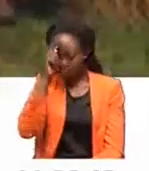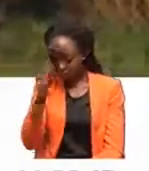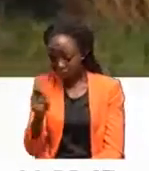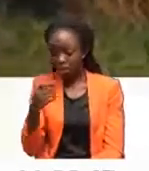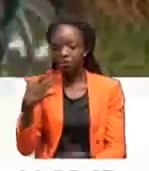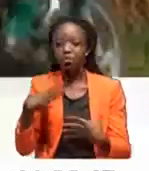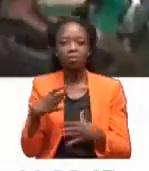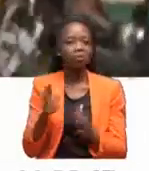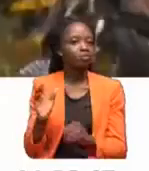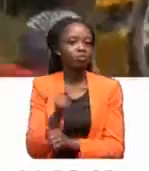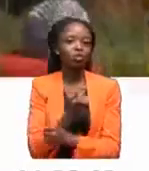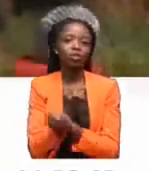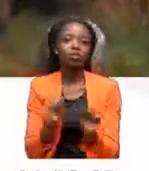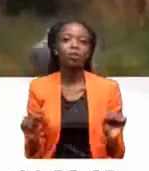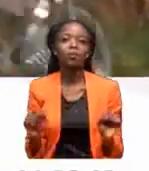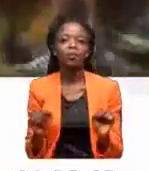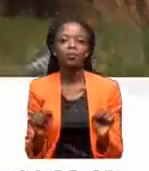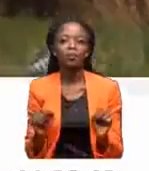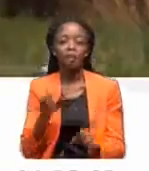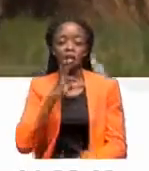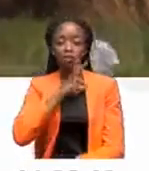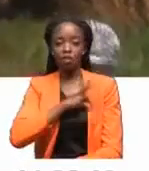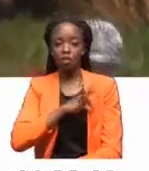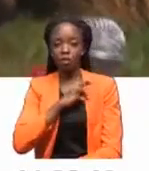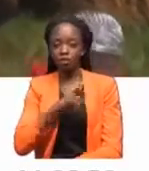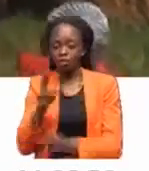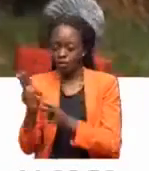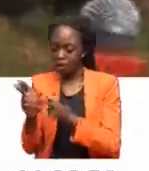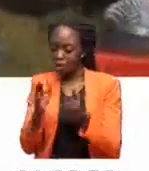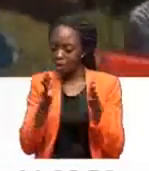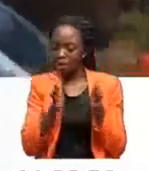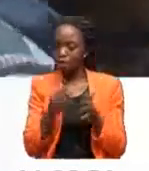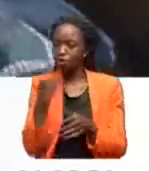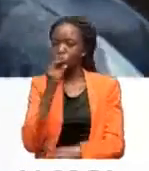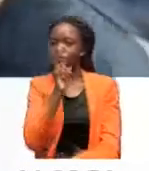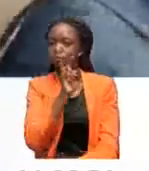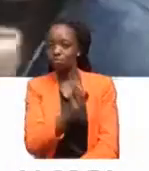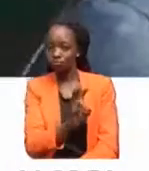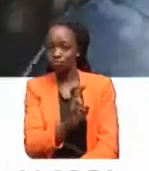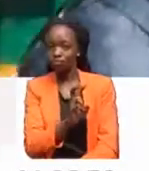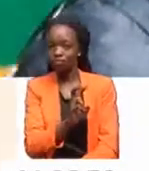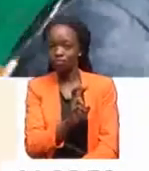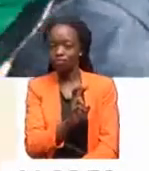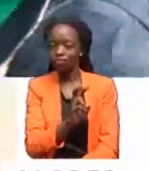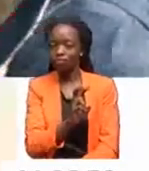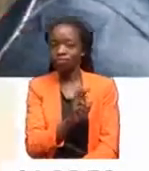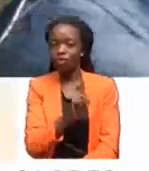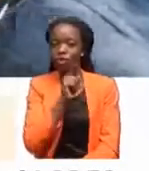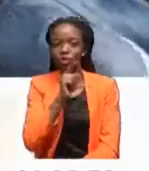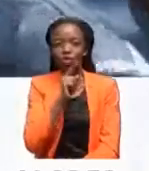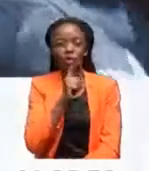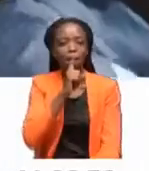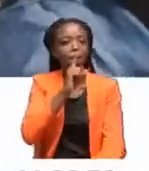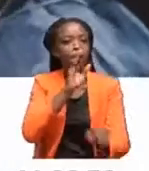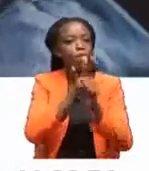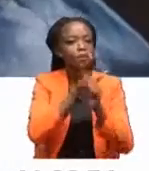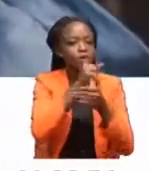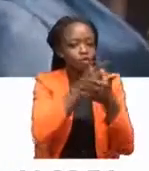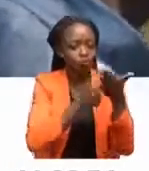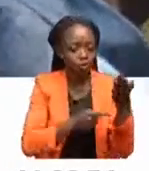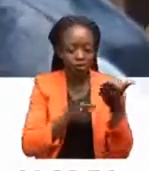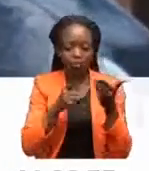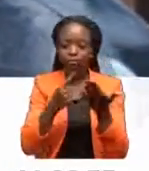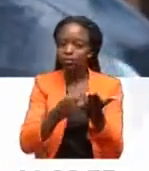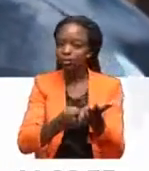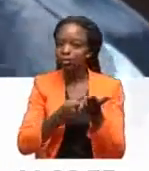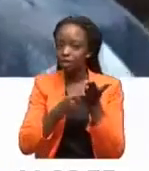Mwisho kabisa tukimalizia, kwa faida mtazamaji ambaye anatazama kwa sasa, unamhakikisha nini kuhusiana na mchakato huu mzima wa